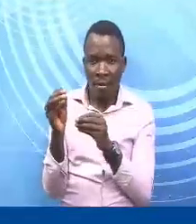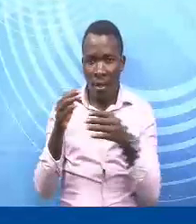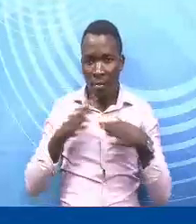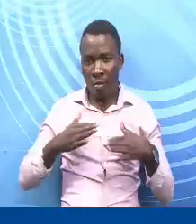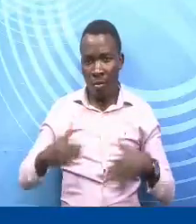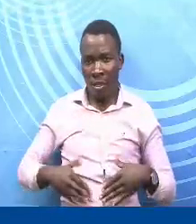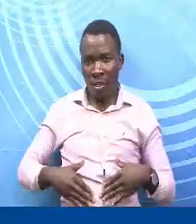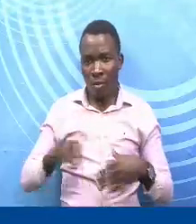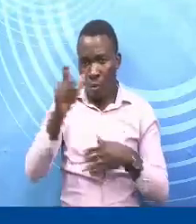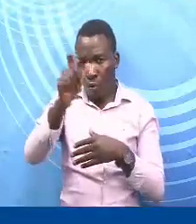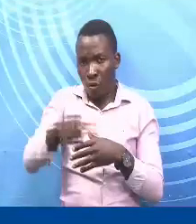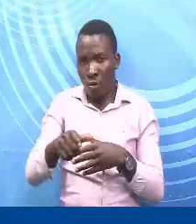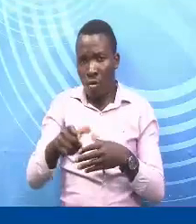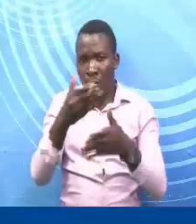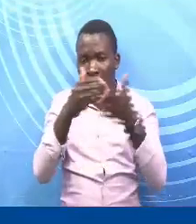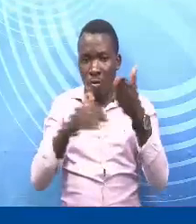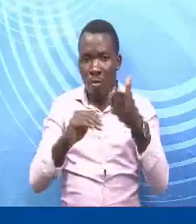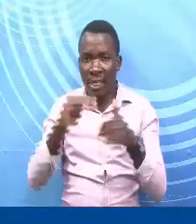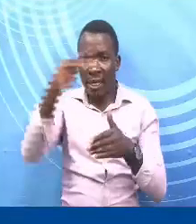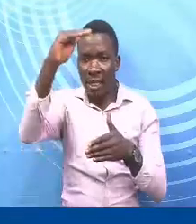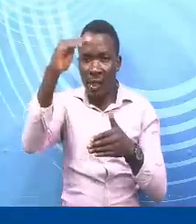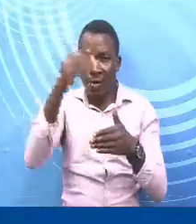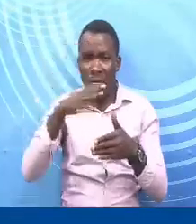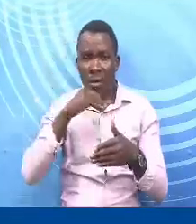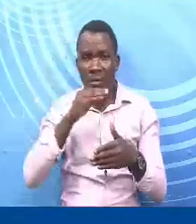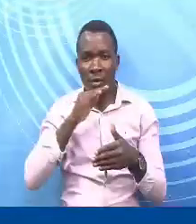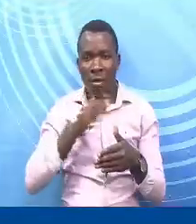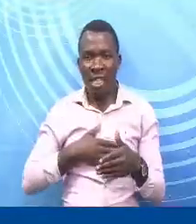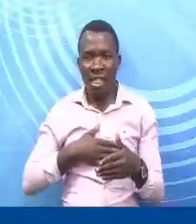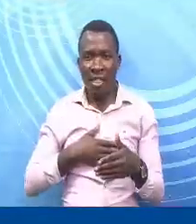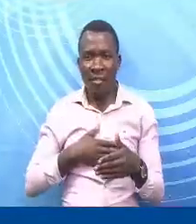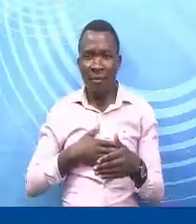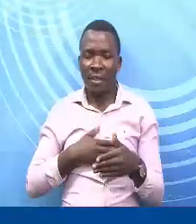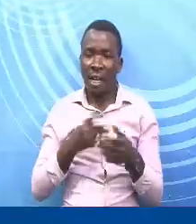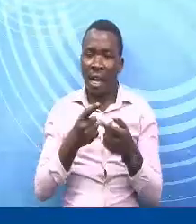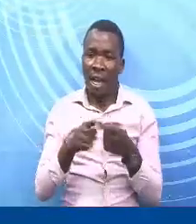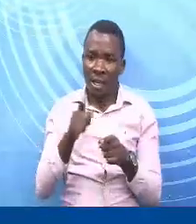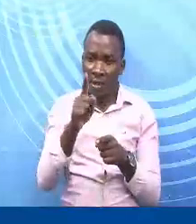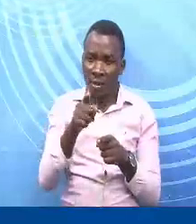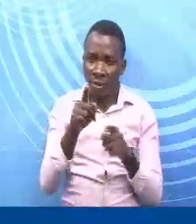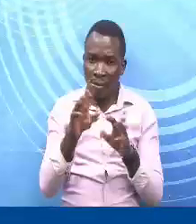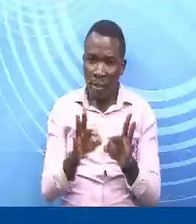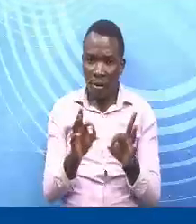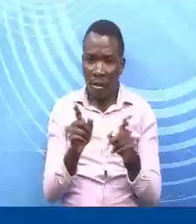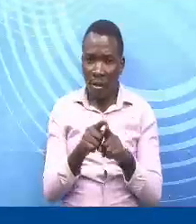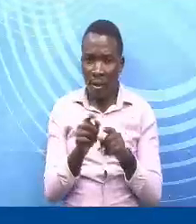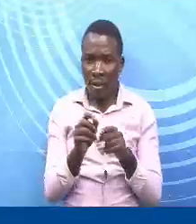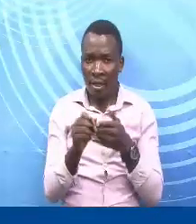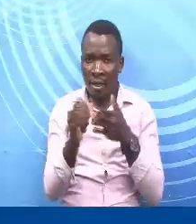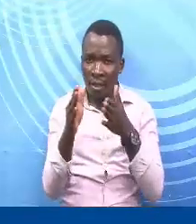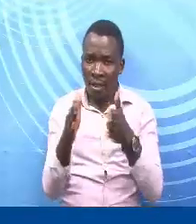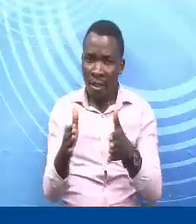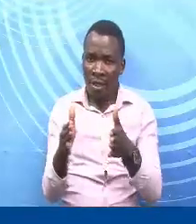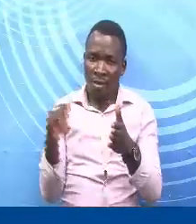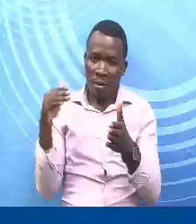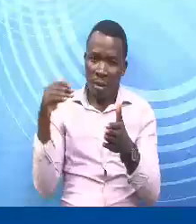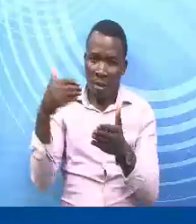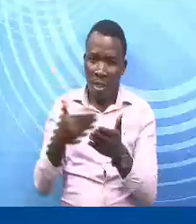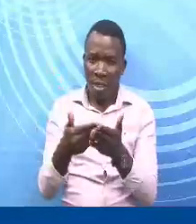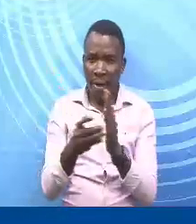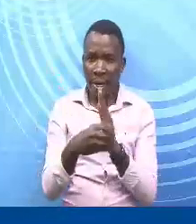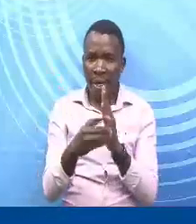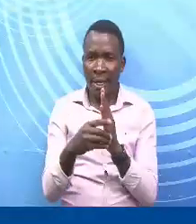bari kubakira hejuru umubiri w'umugabo wanjye ariko ibyo ngibyo nk'abayobozi tuba twagezeho bakarere